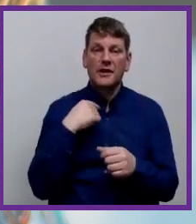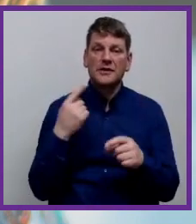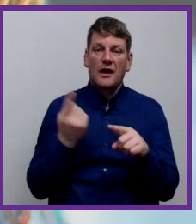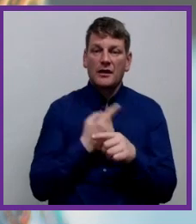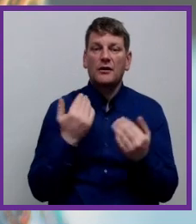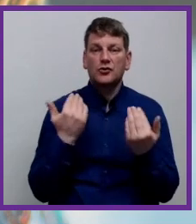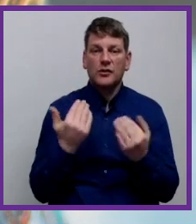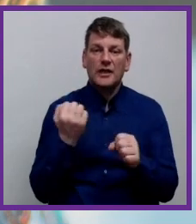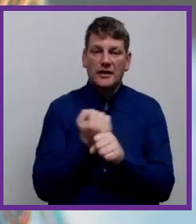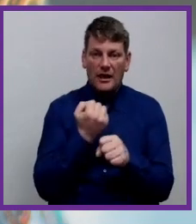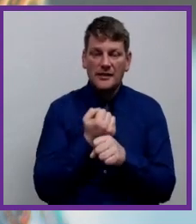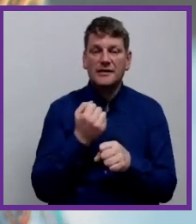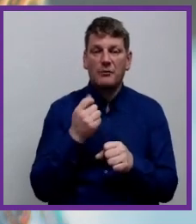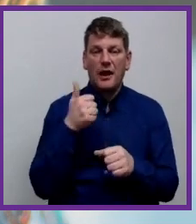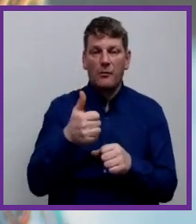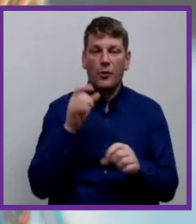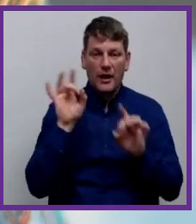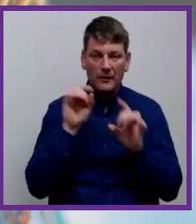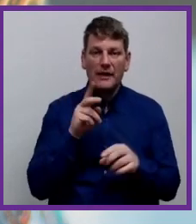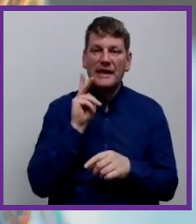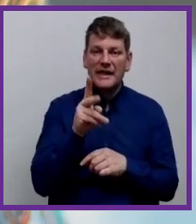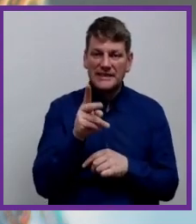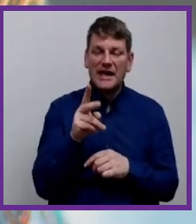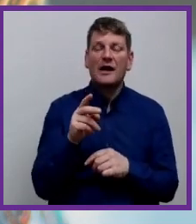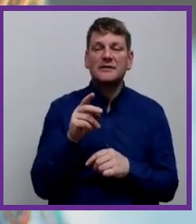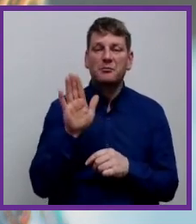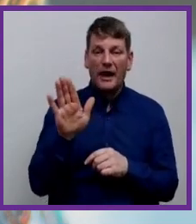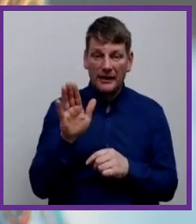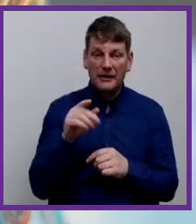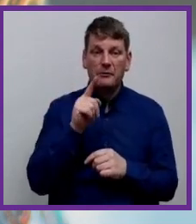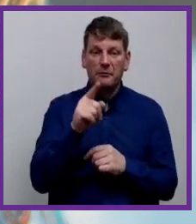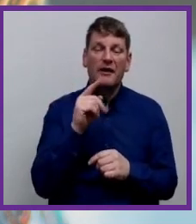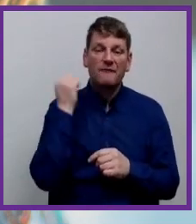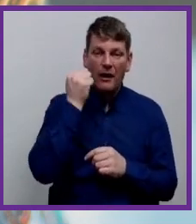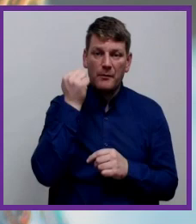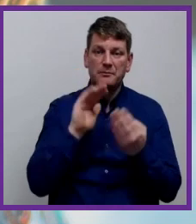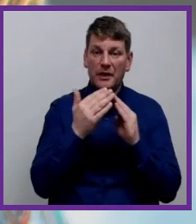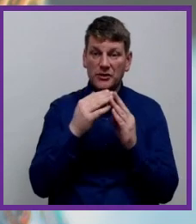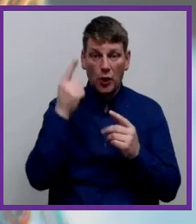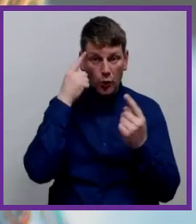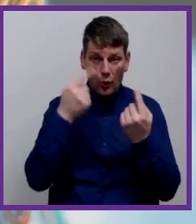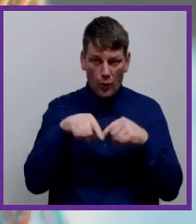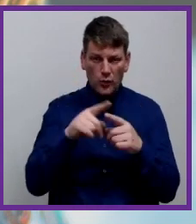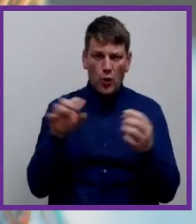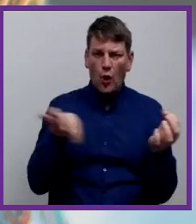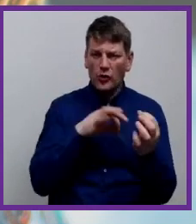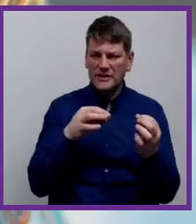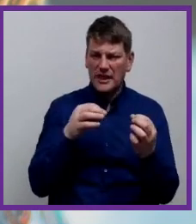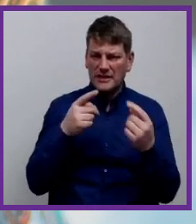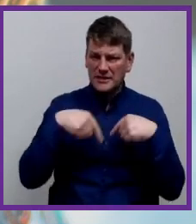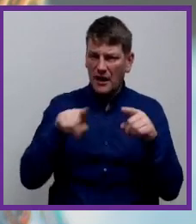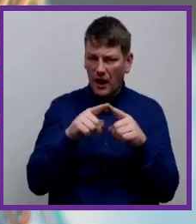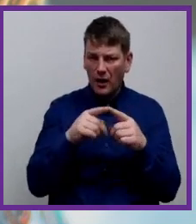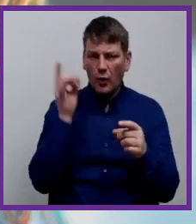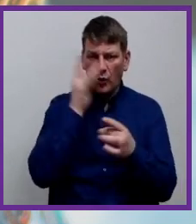labu reklāmu, Kristians Brekte, pie Valmieras pilsētas domas, pie netālu tur koncertu zāli, kultūras nams, bija